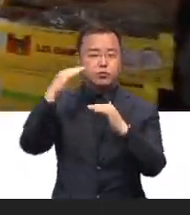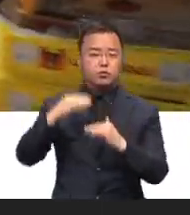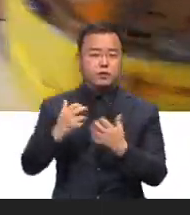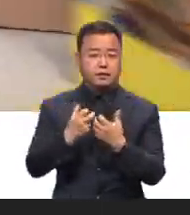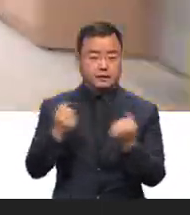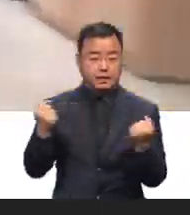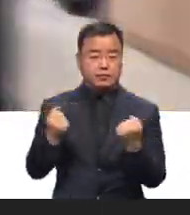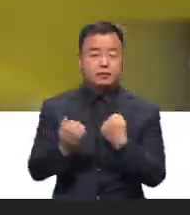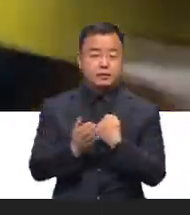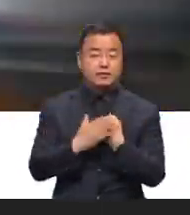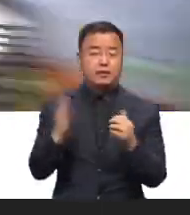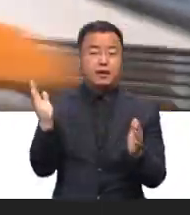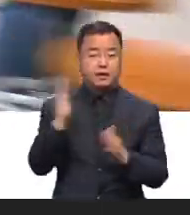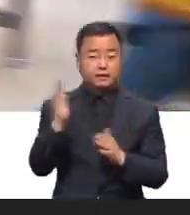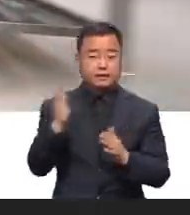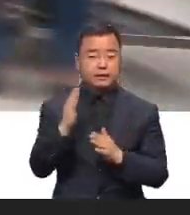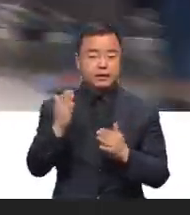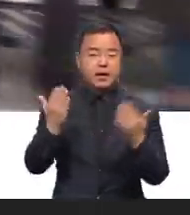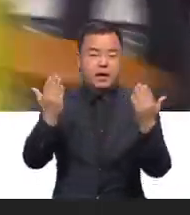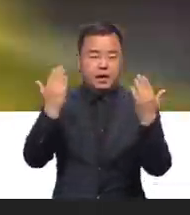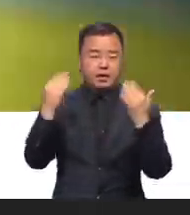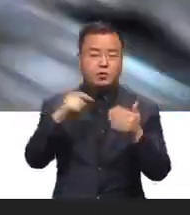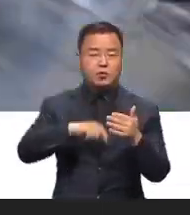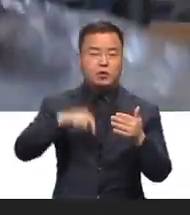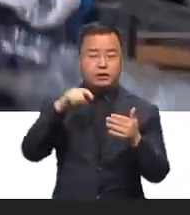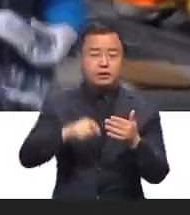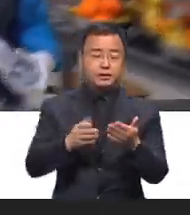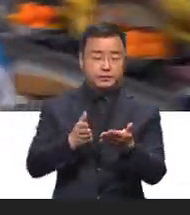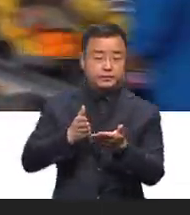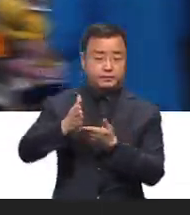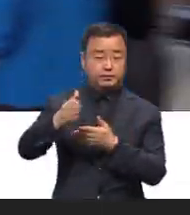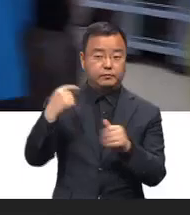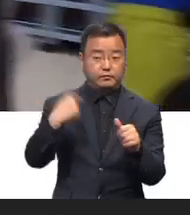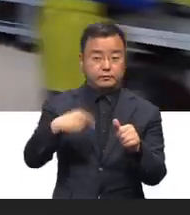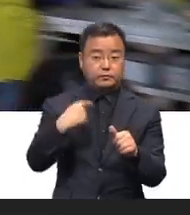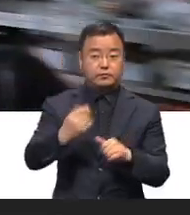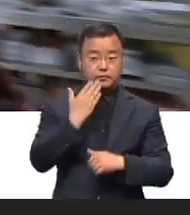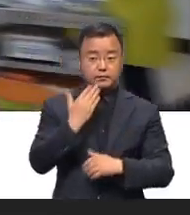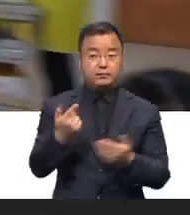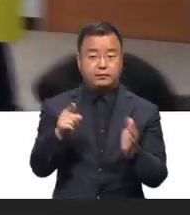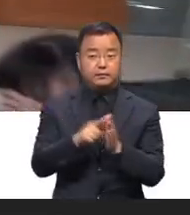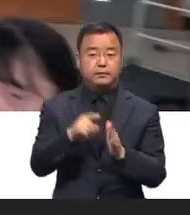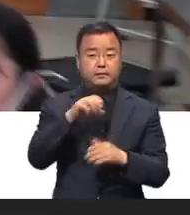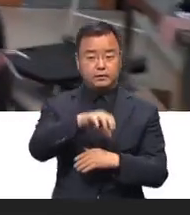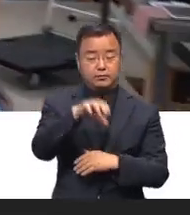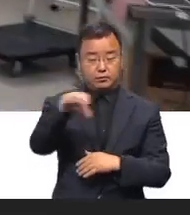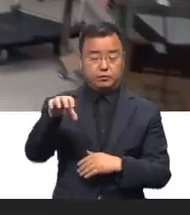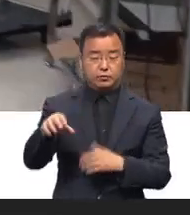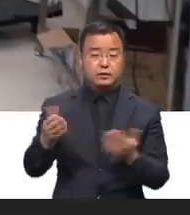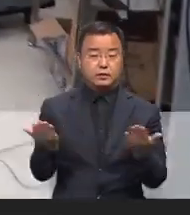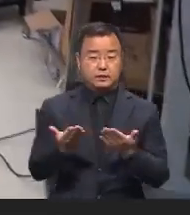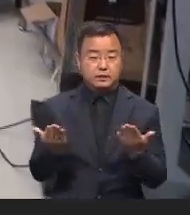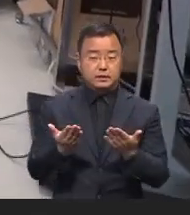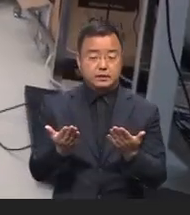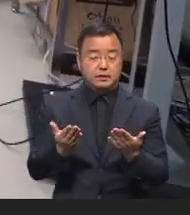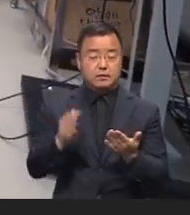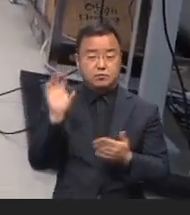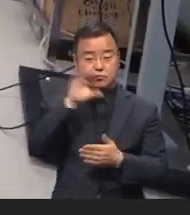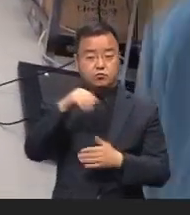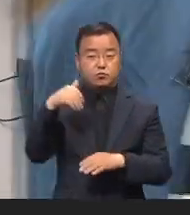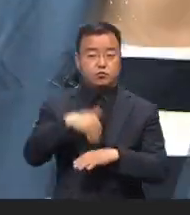만큼 학생들이 학교 안에서도 전문적인 교육을 받을 수 있도록 다양한 직업 훈련실을 갖추고